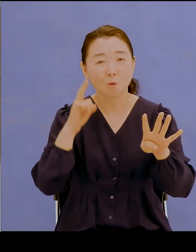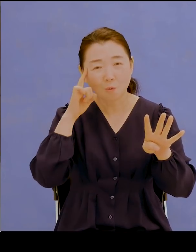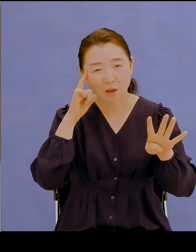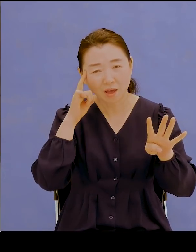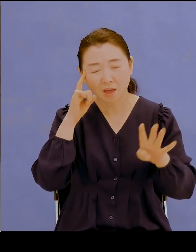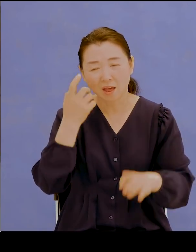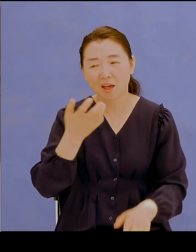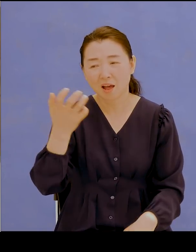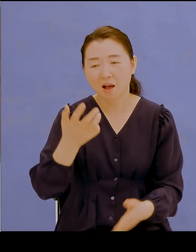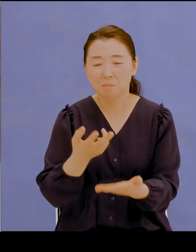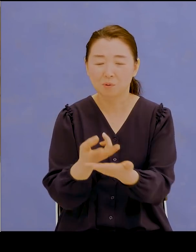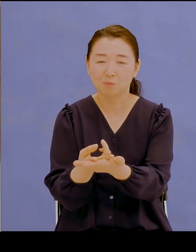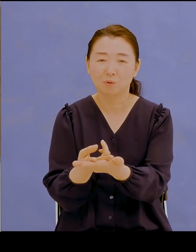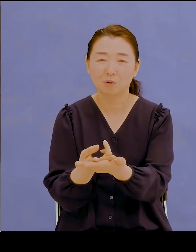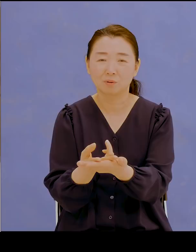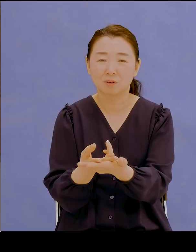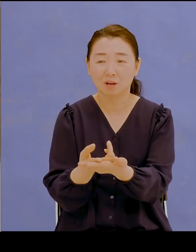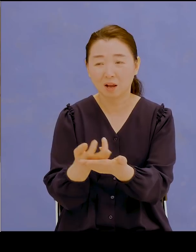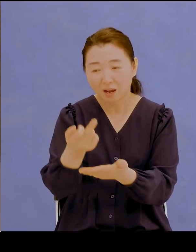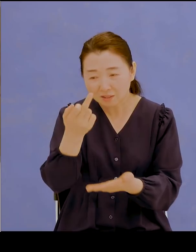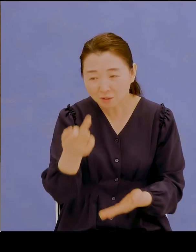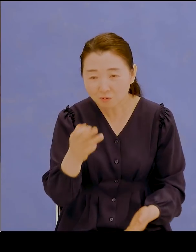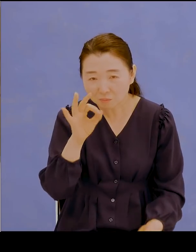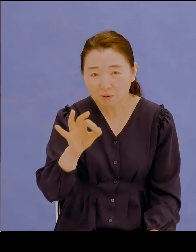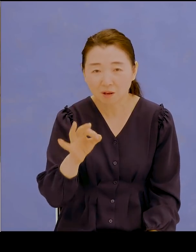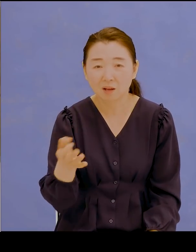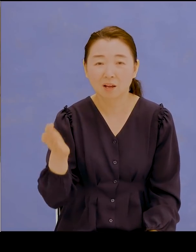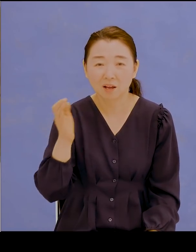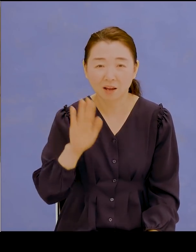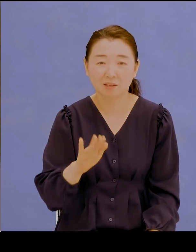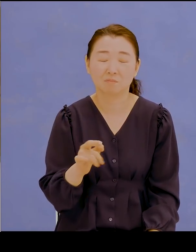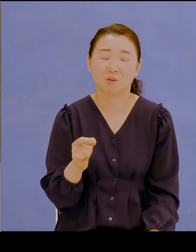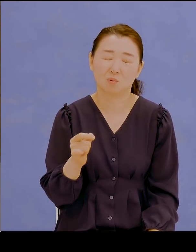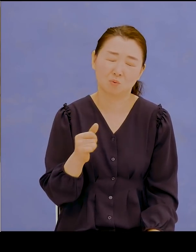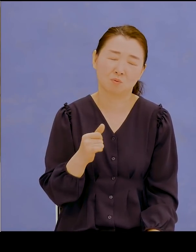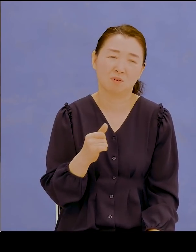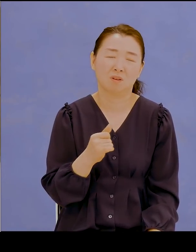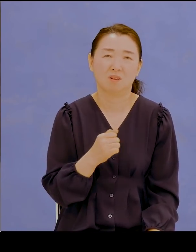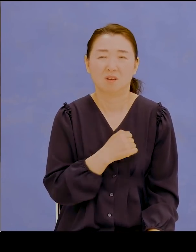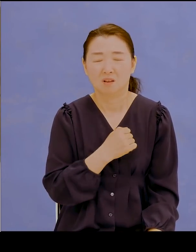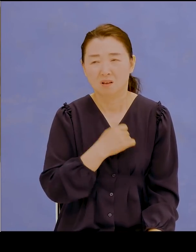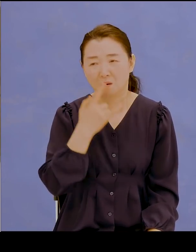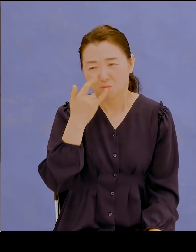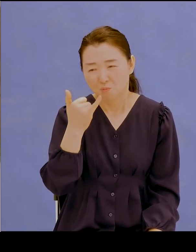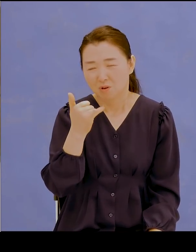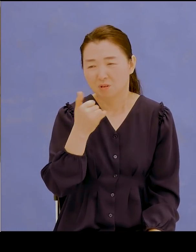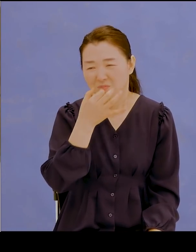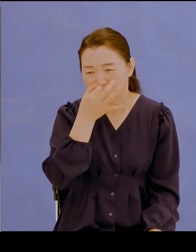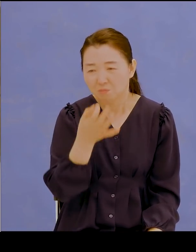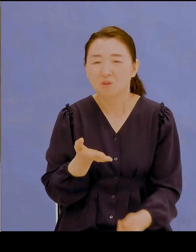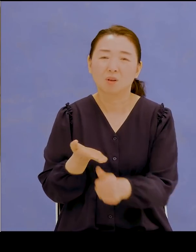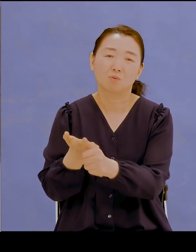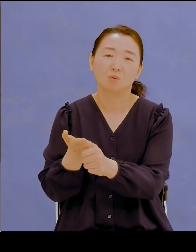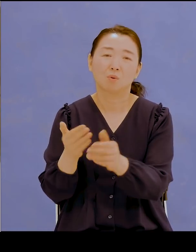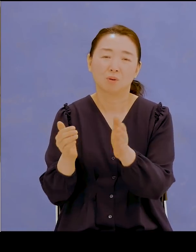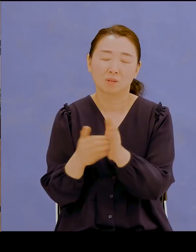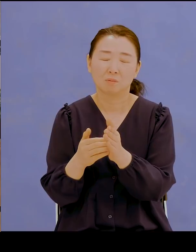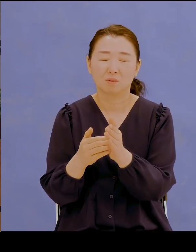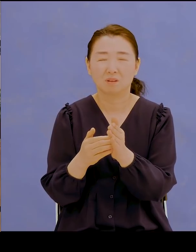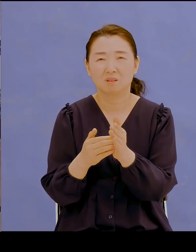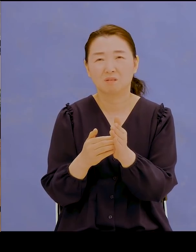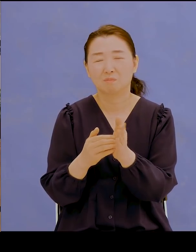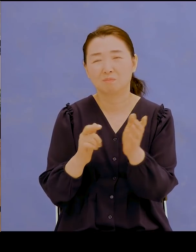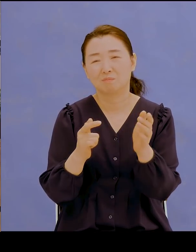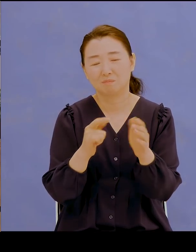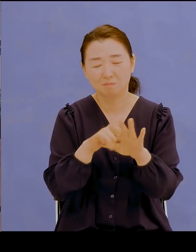아파서 누워 있으면은 이렇게 우리 동생 이럴 텐데 막 조금 비관도 하고 엄마 아빠를 힘들게 하고 네. 그렇게